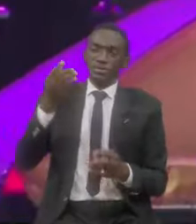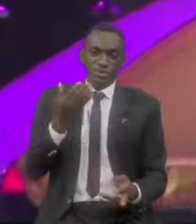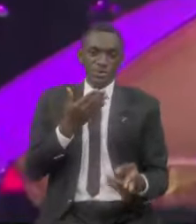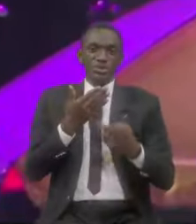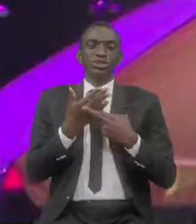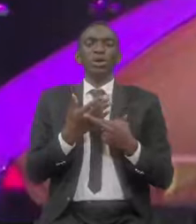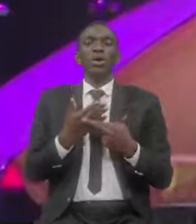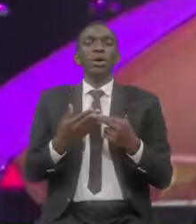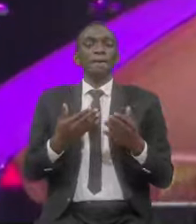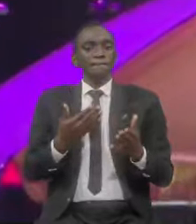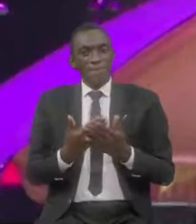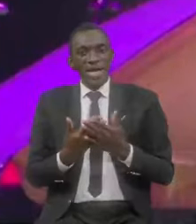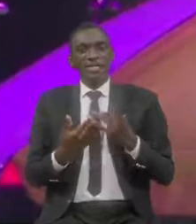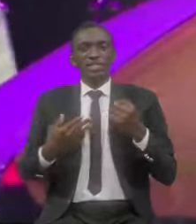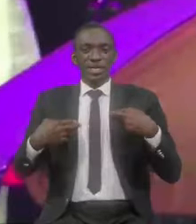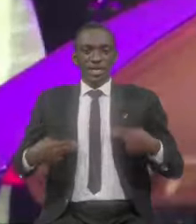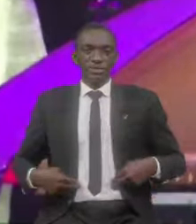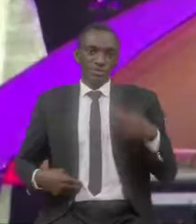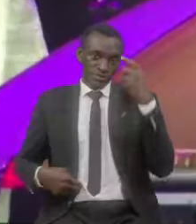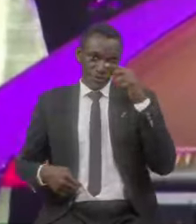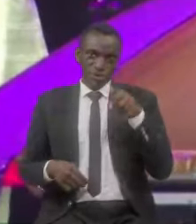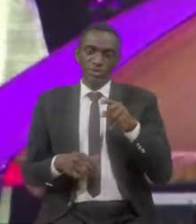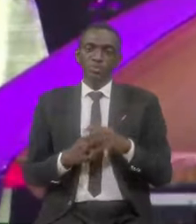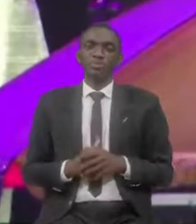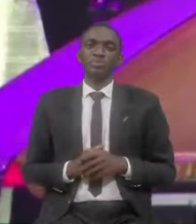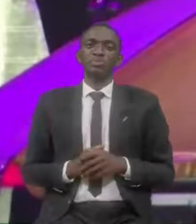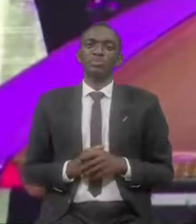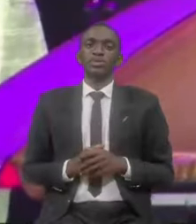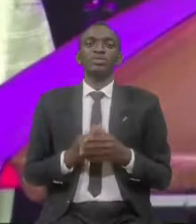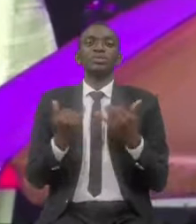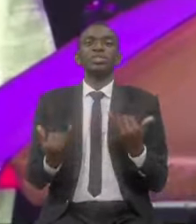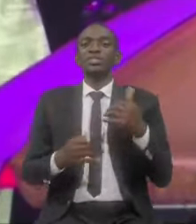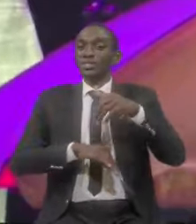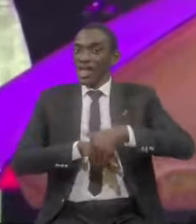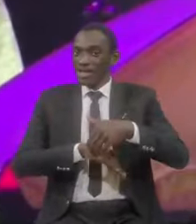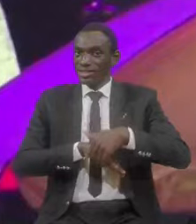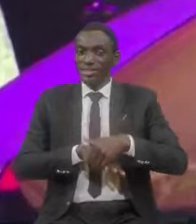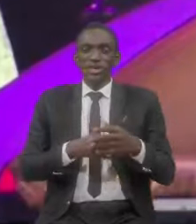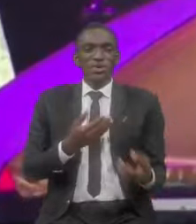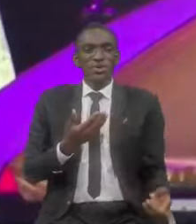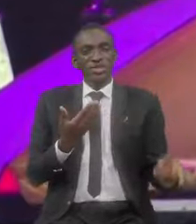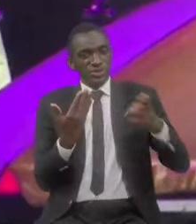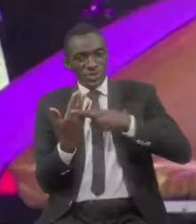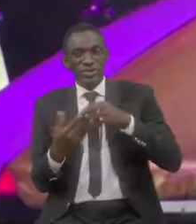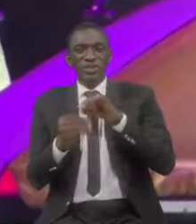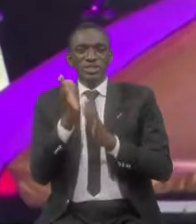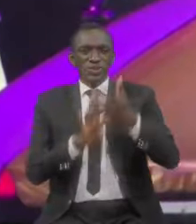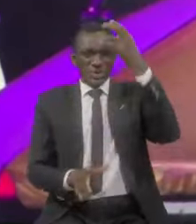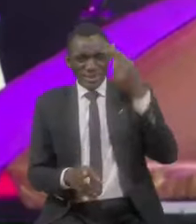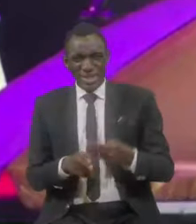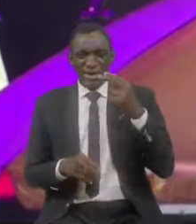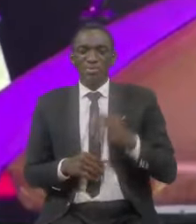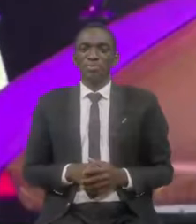vous avez maintenant cette santé restaurée à vous. Et ce soir, la restauration pour vous.